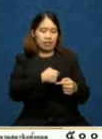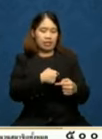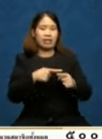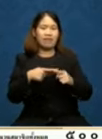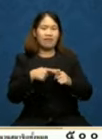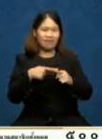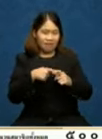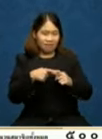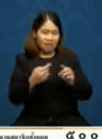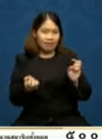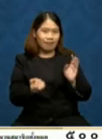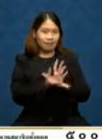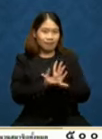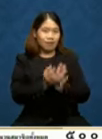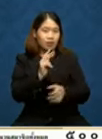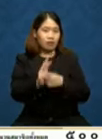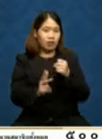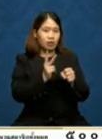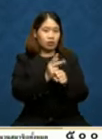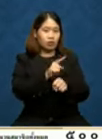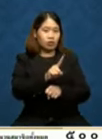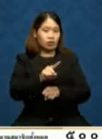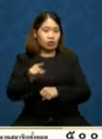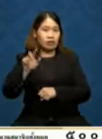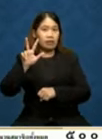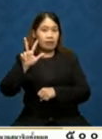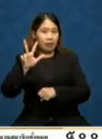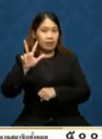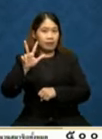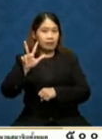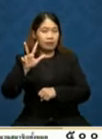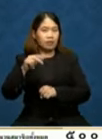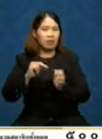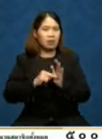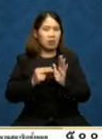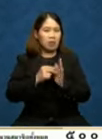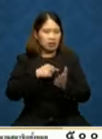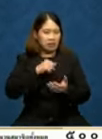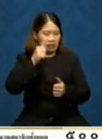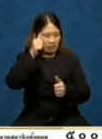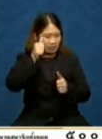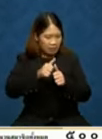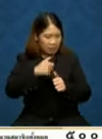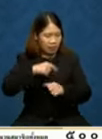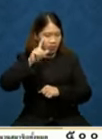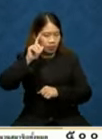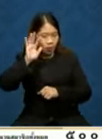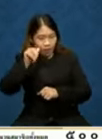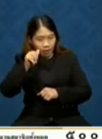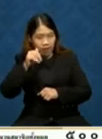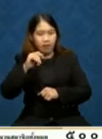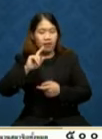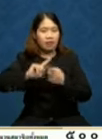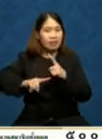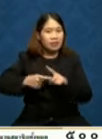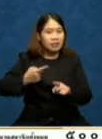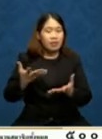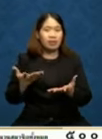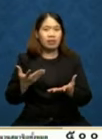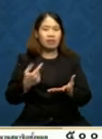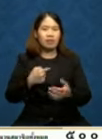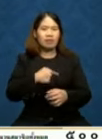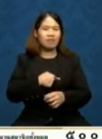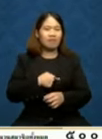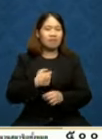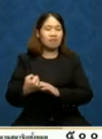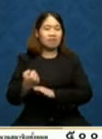ที่รับตั้งแต่เด็กใน3ปีแรกของชีวิตเนี่ยสามารถทำให้เราเป็นพ่อแม่คู่สมรสหรือเพื่อนร่วมงานที่ขาดความมั่นใจ